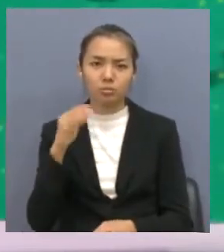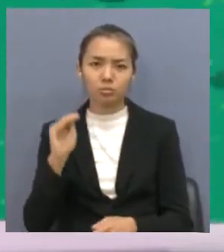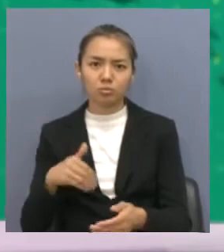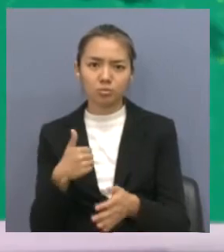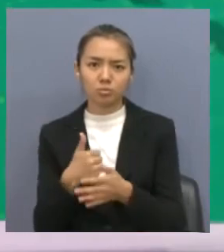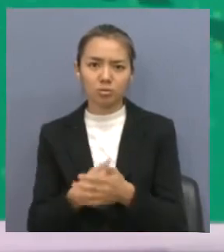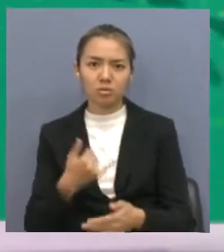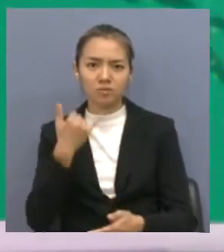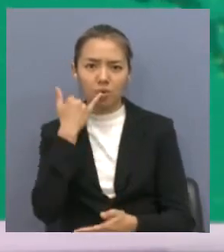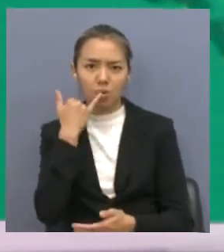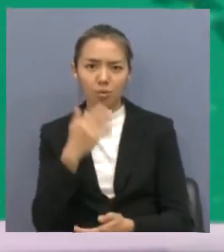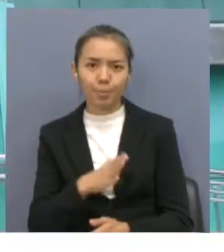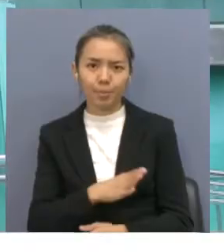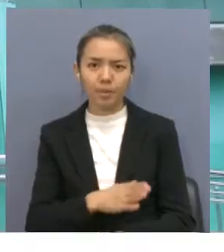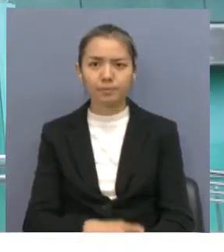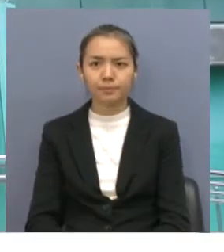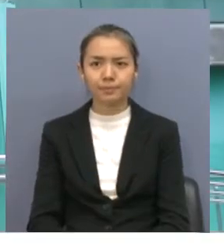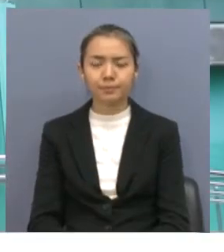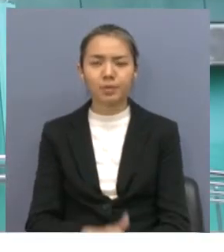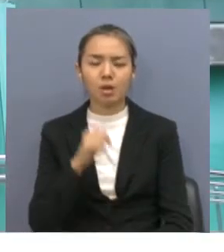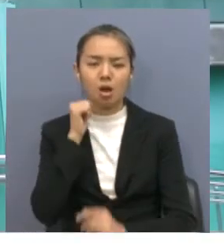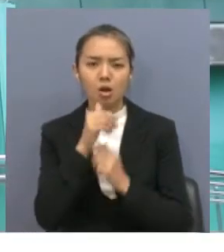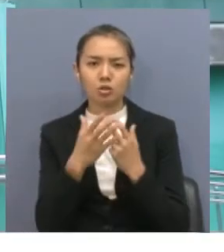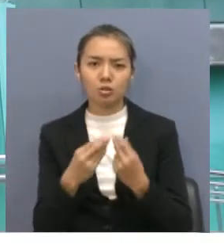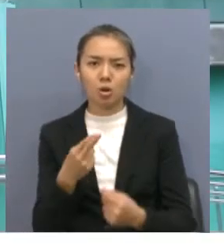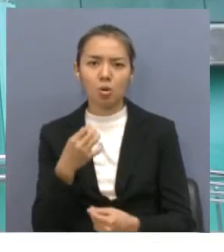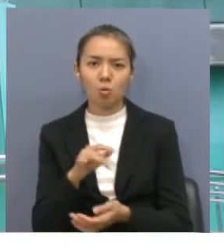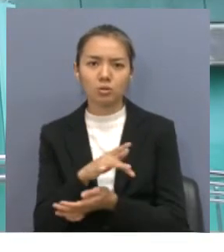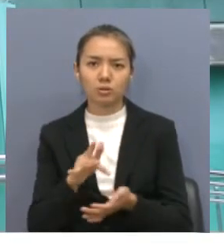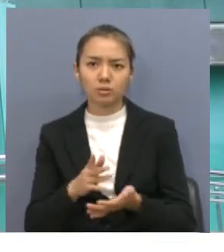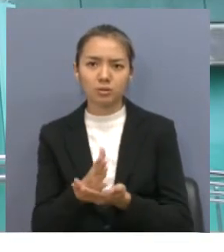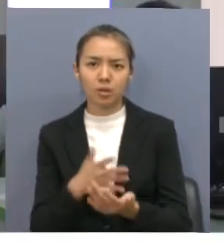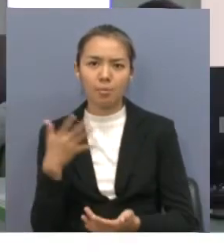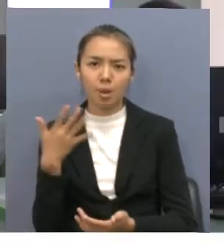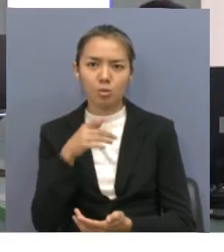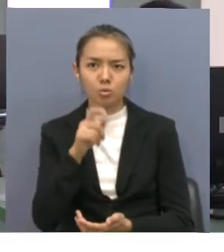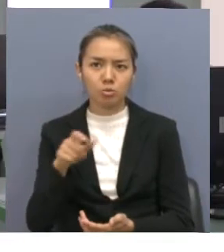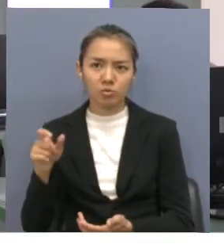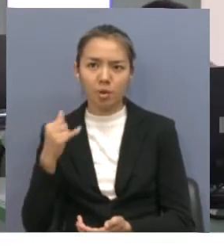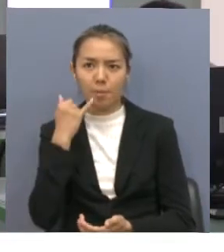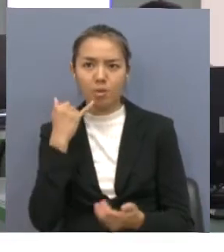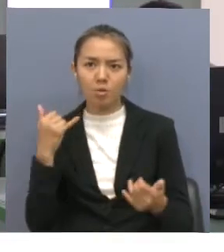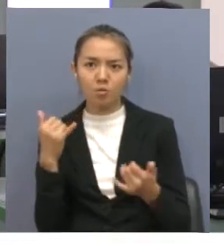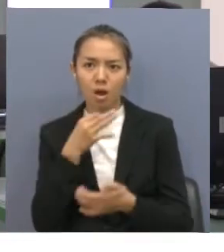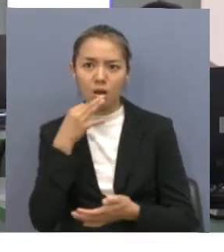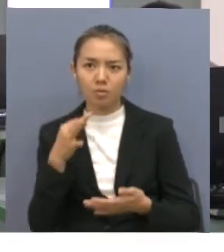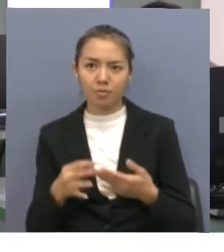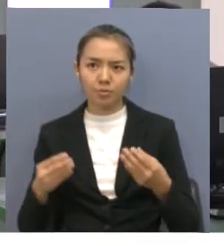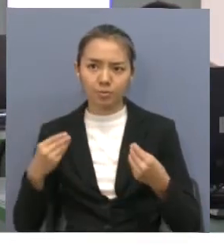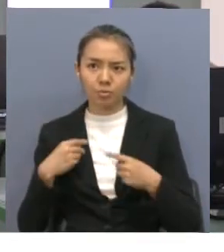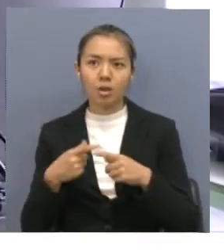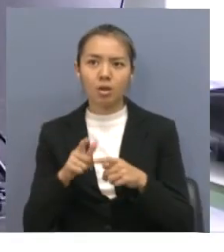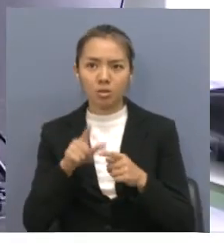астам қоңырауға жауап берген. Күн сайын кол орталықтың қызметкерлері 5 мыңға жуық азаматқа телефон арқылы жауап береді. Бұл